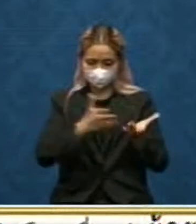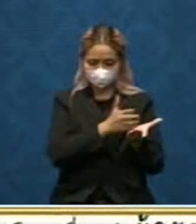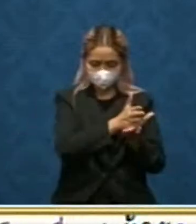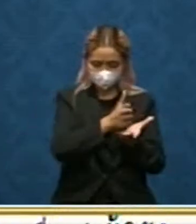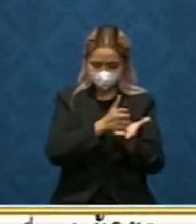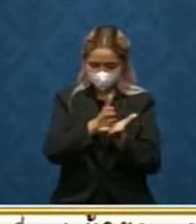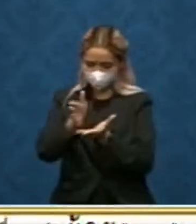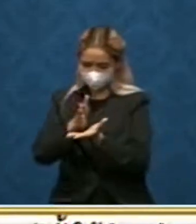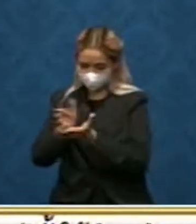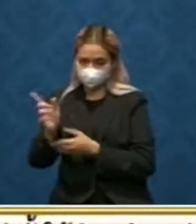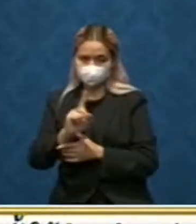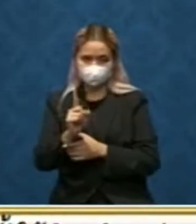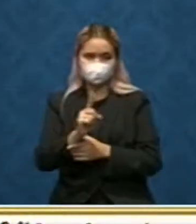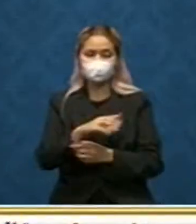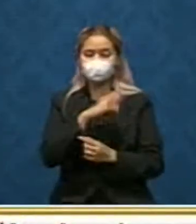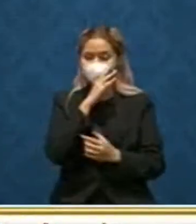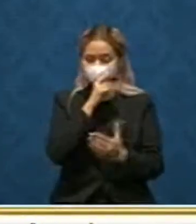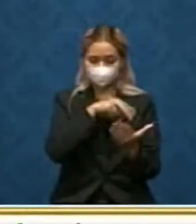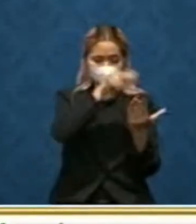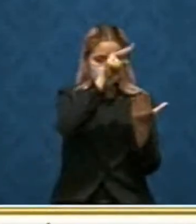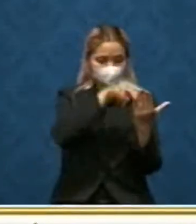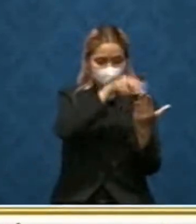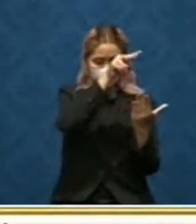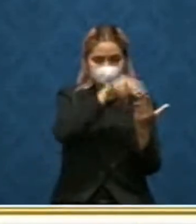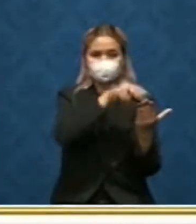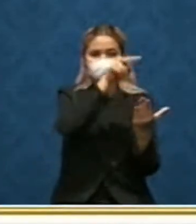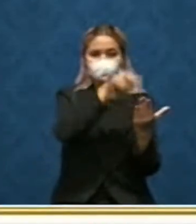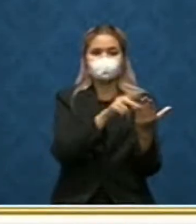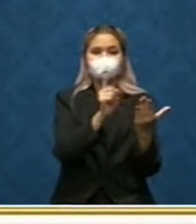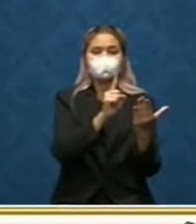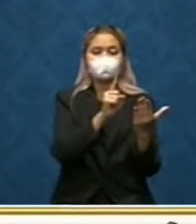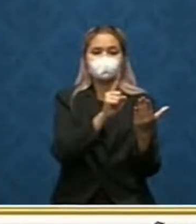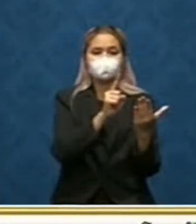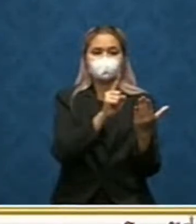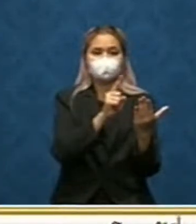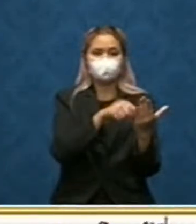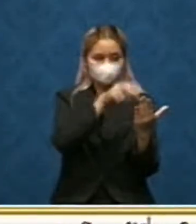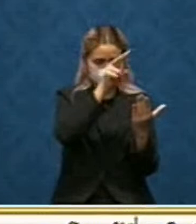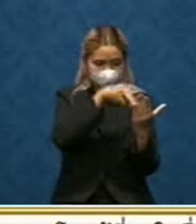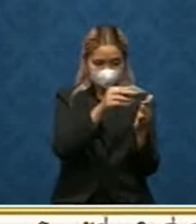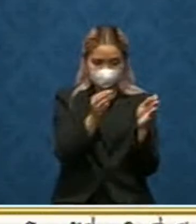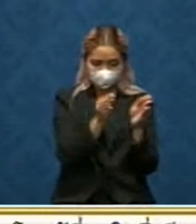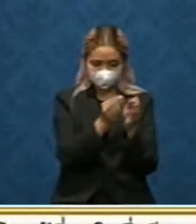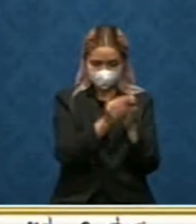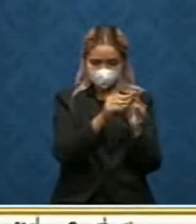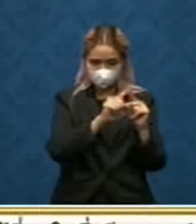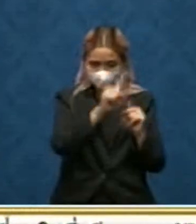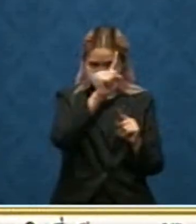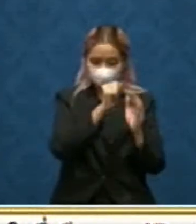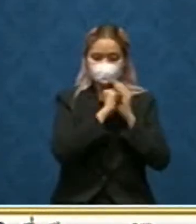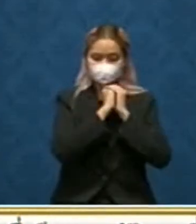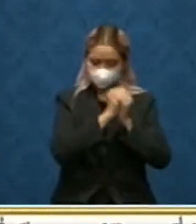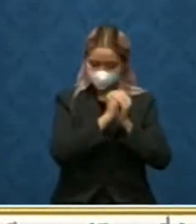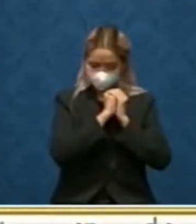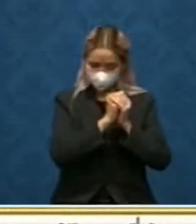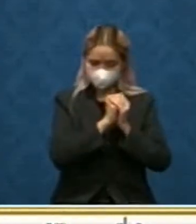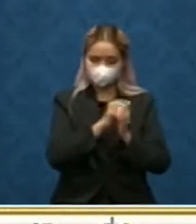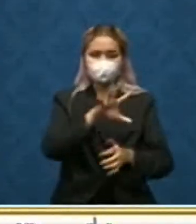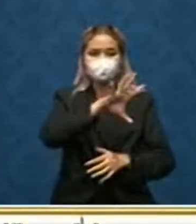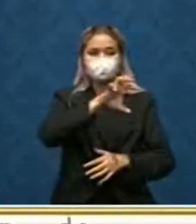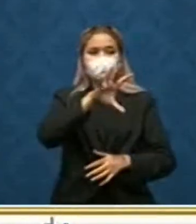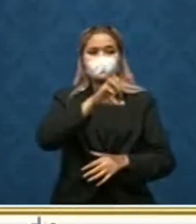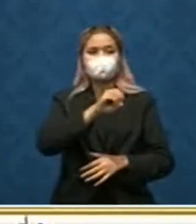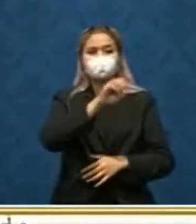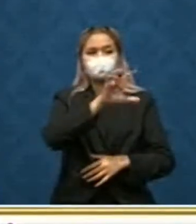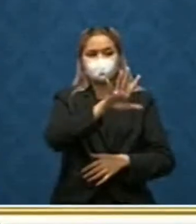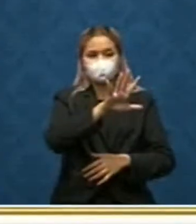กไทย ด้านการอ่านนะด้านการอ่าน คาแนนอัดับหนึคือ จีน 555